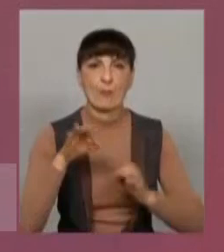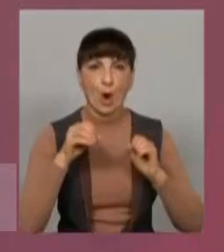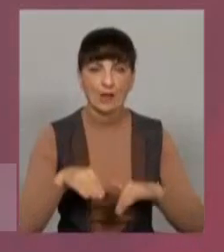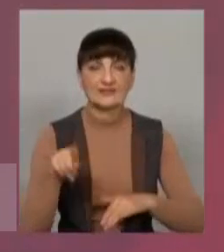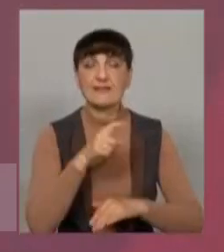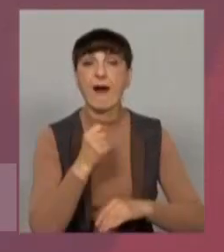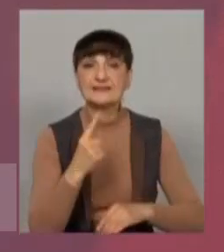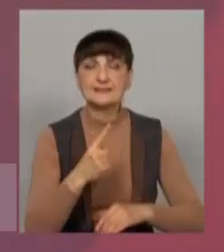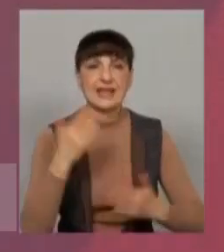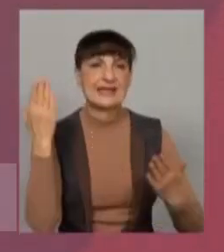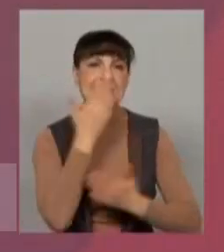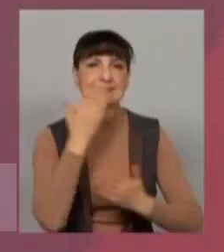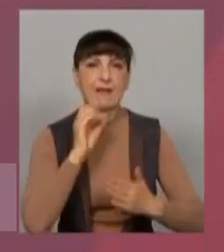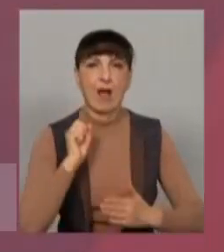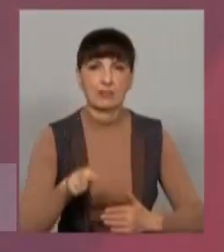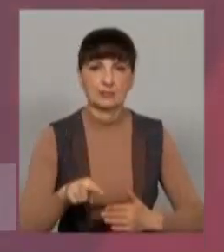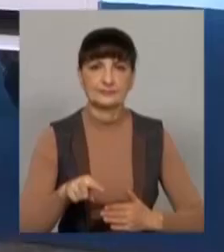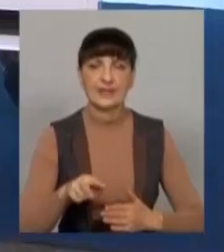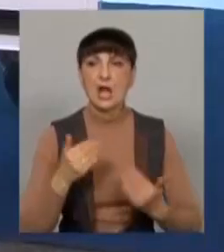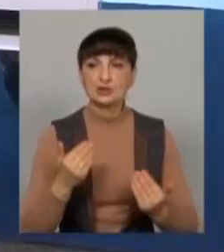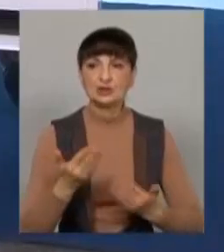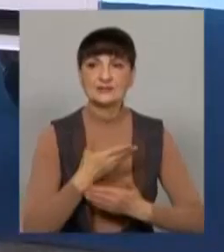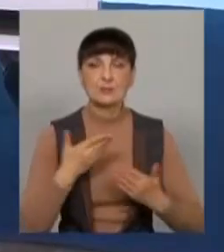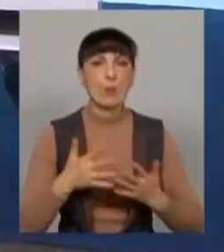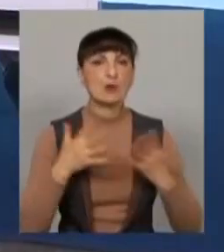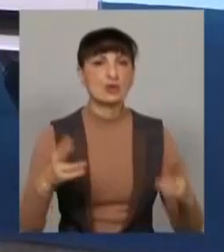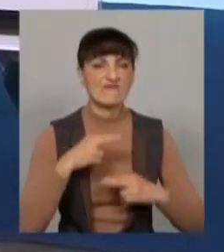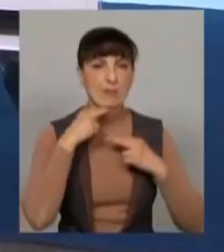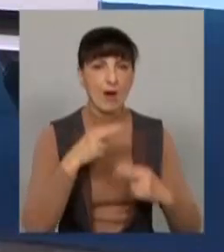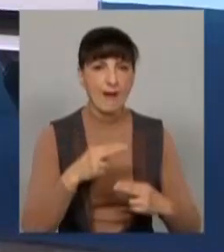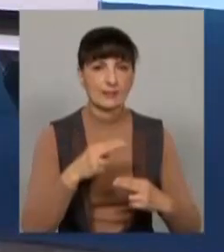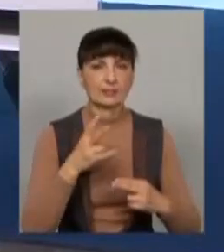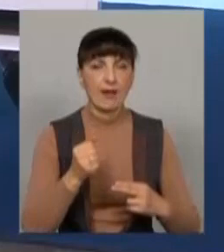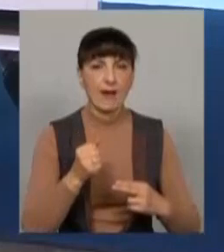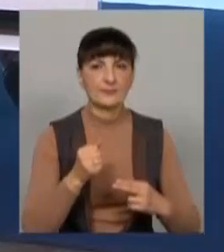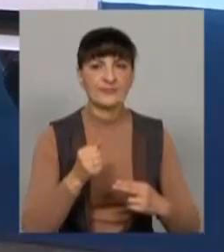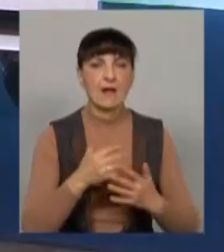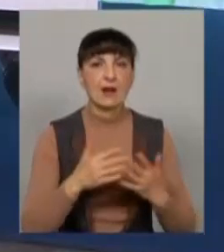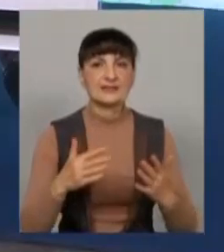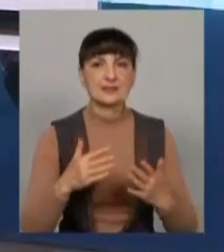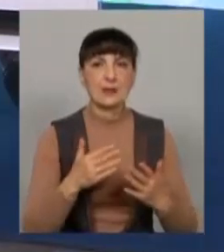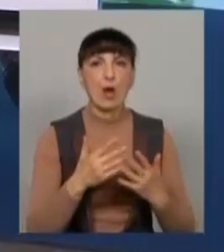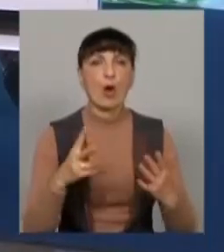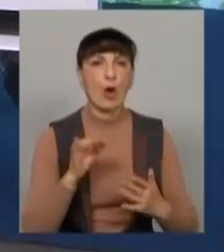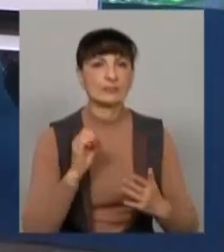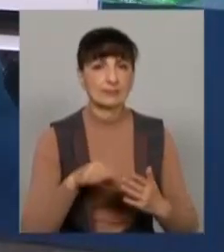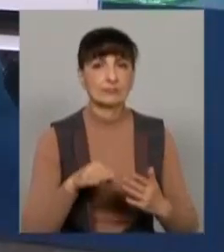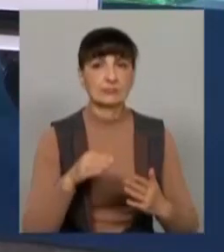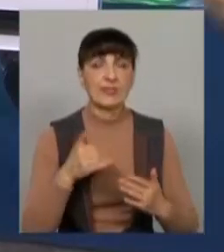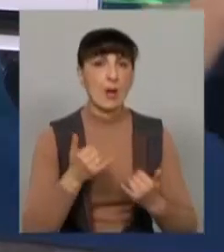них 11 сериалов. Сейчас мы большое внимание обращаем на диджитал-контент, посвящаем